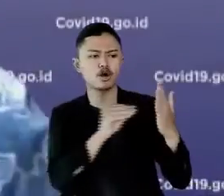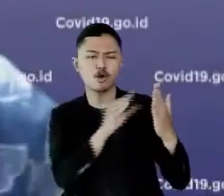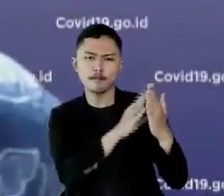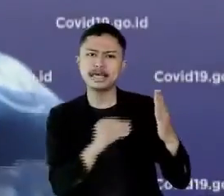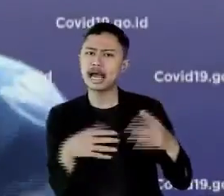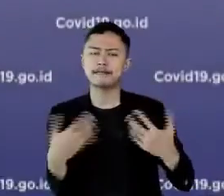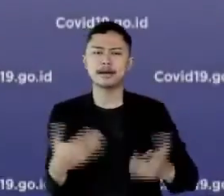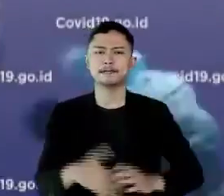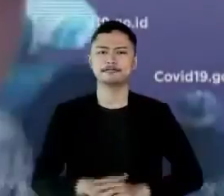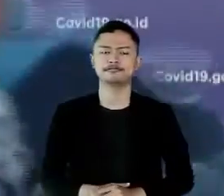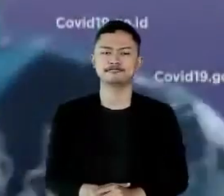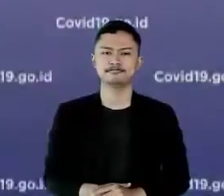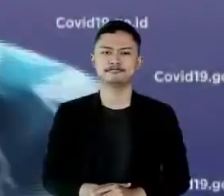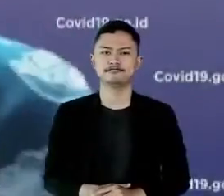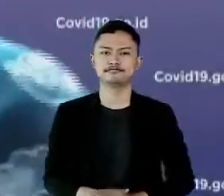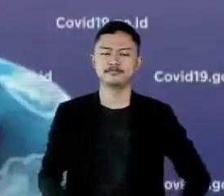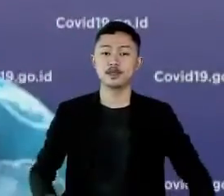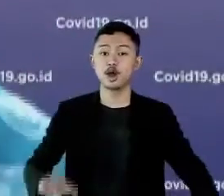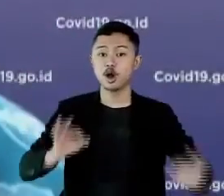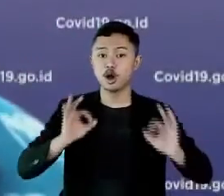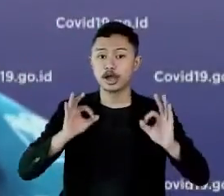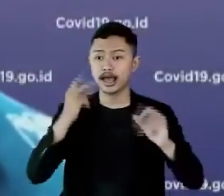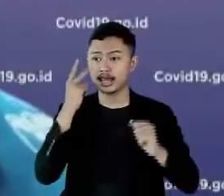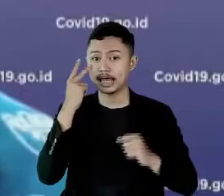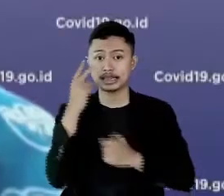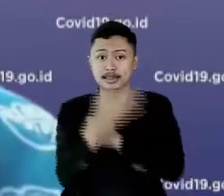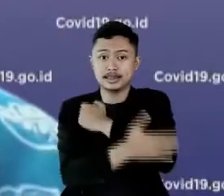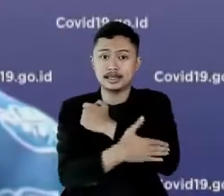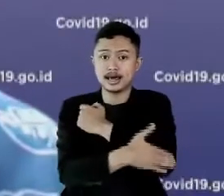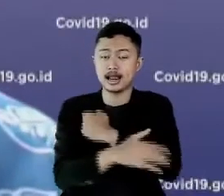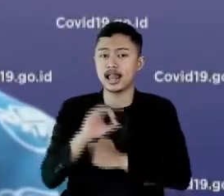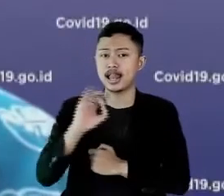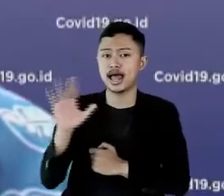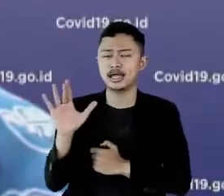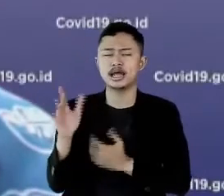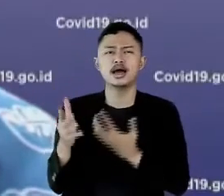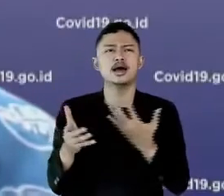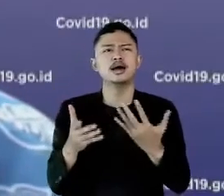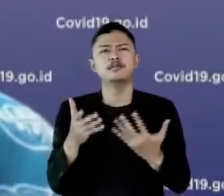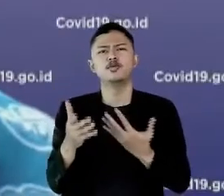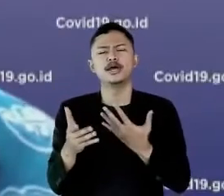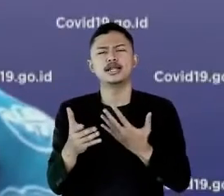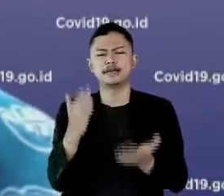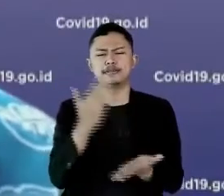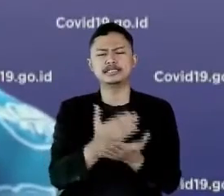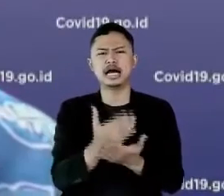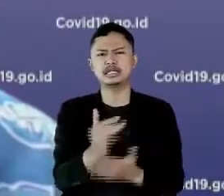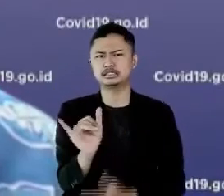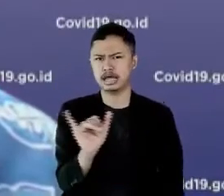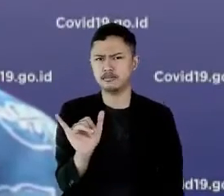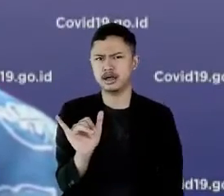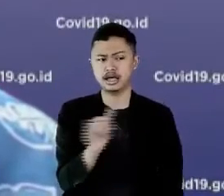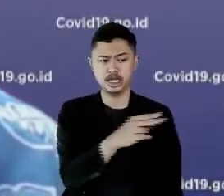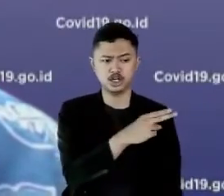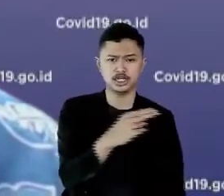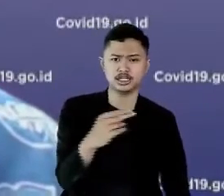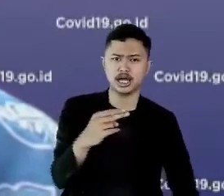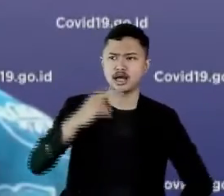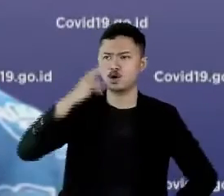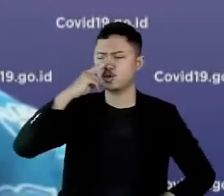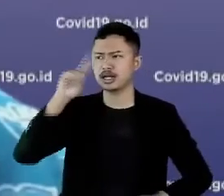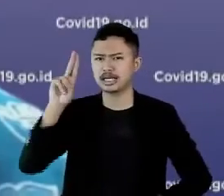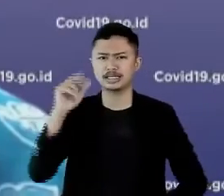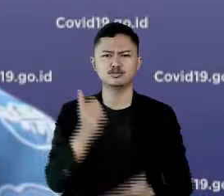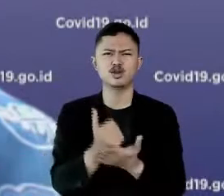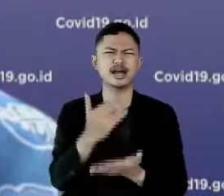Jadi gini, jadi kalau kita lihat di banyak negara juga sudah mengambil kebijakan yang sama dengan Indonesia gitu ya,